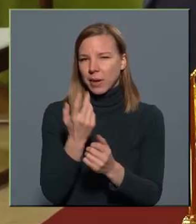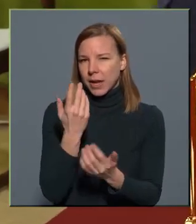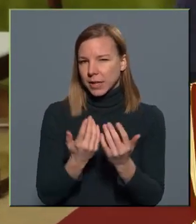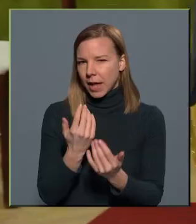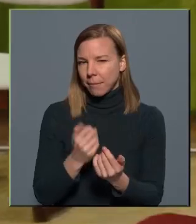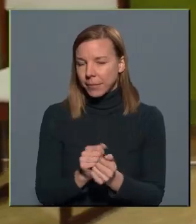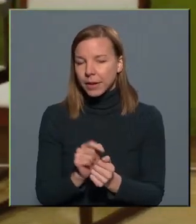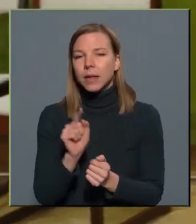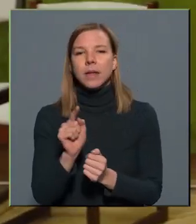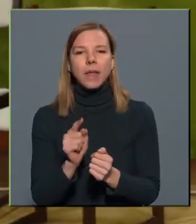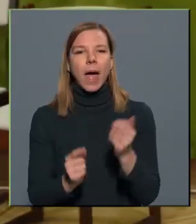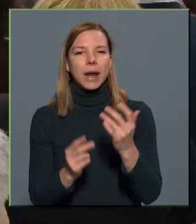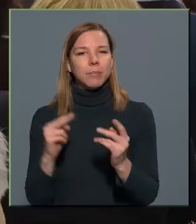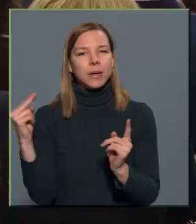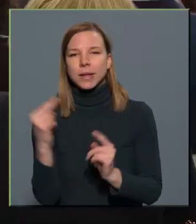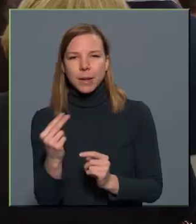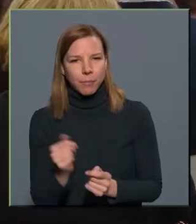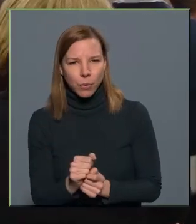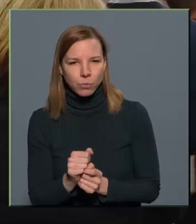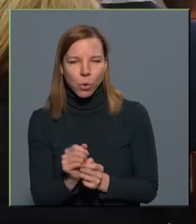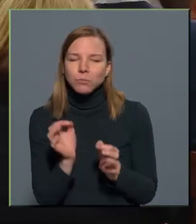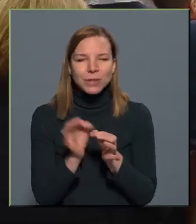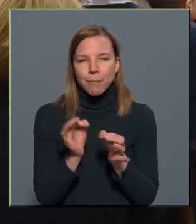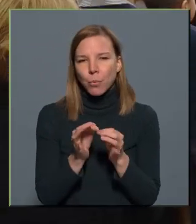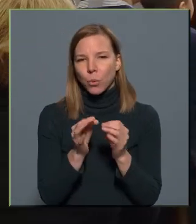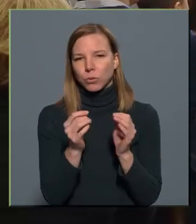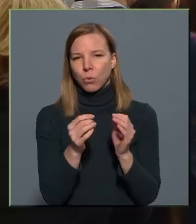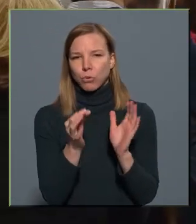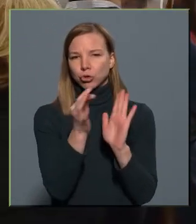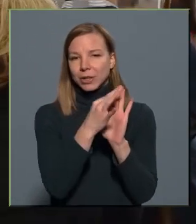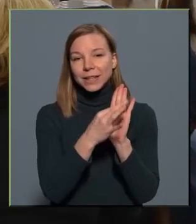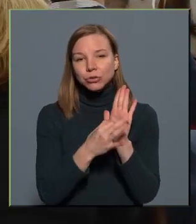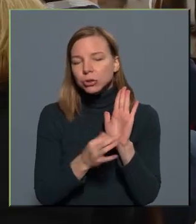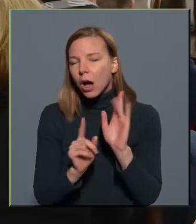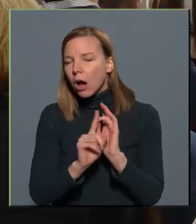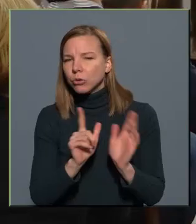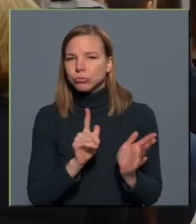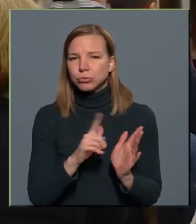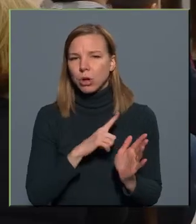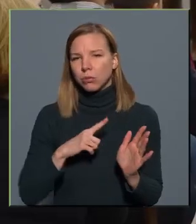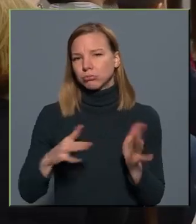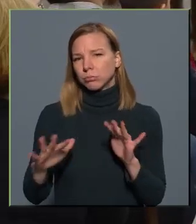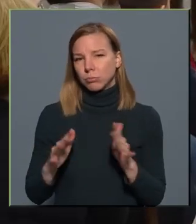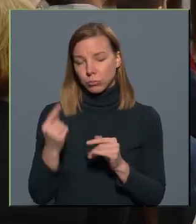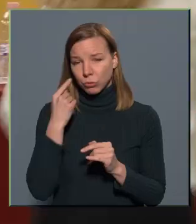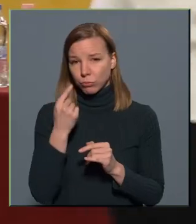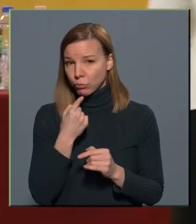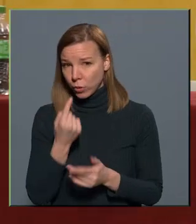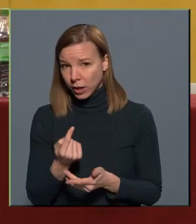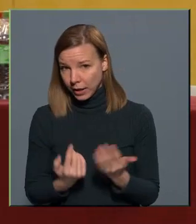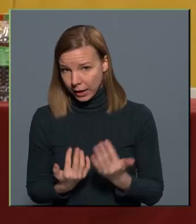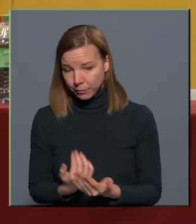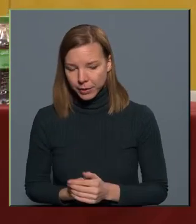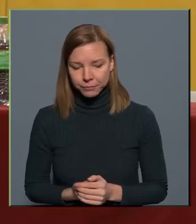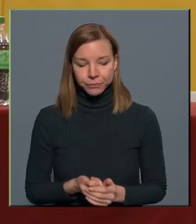eredményeket, érmeket illetően, ha nem is pontos listát, de olyan nagyságrendeket esetleg mondaná nekünk? Igen,